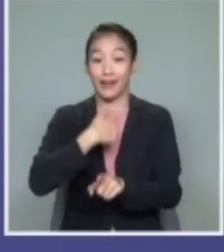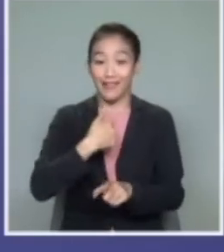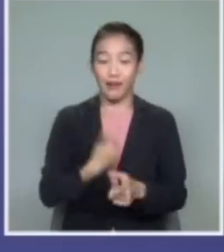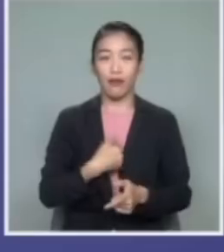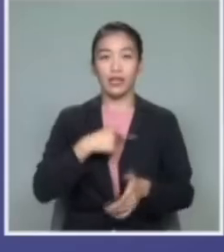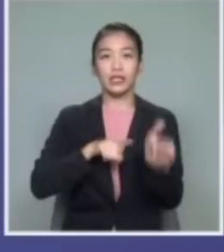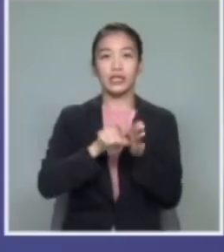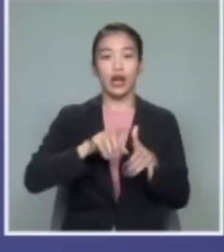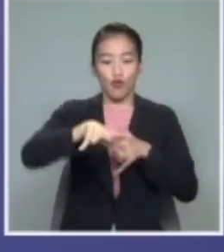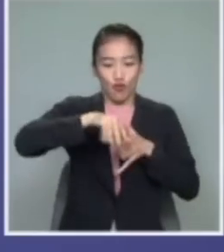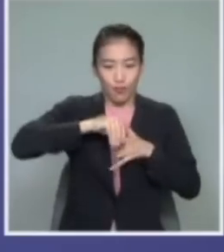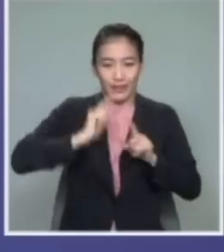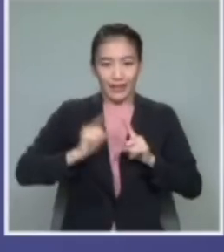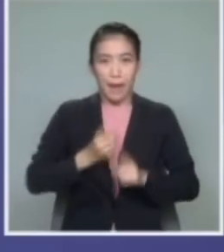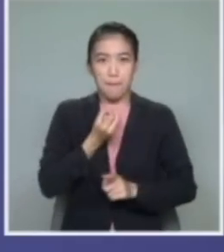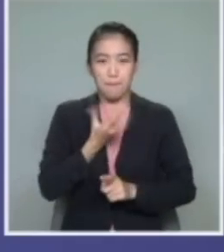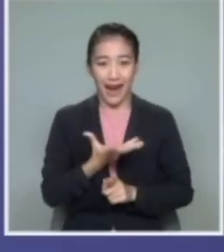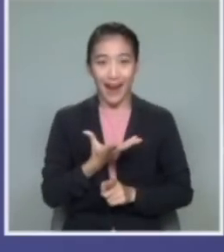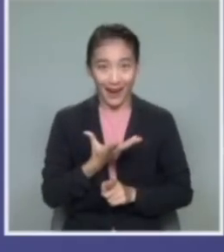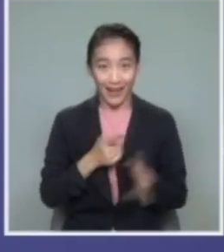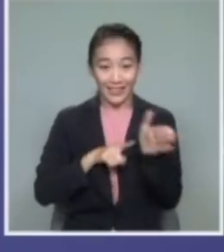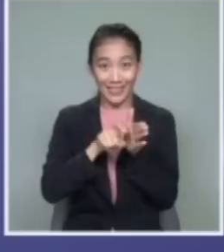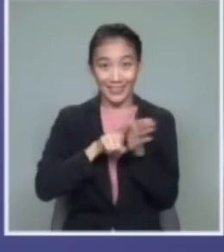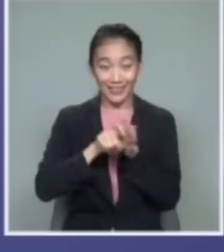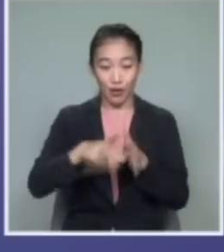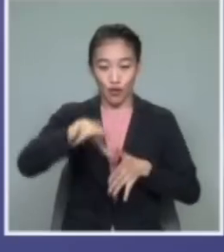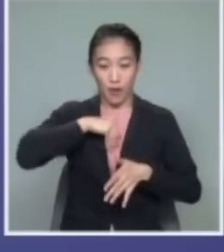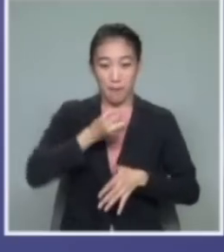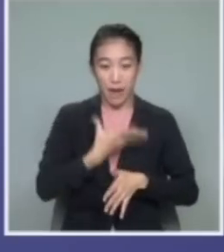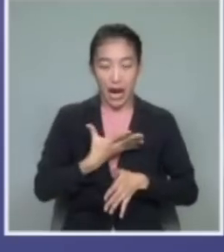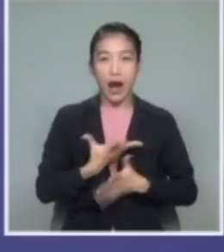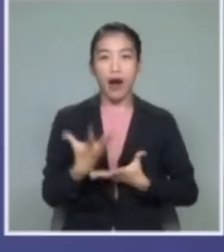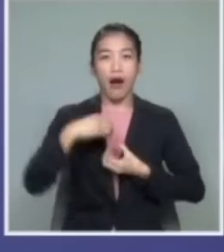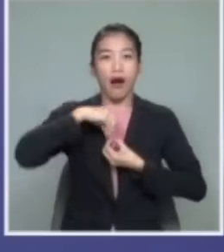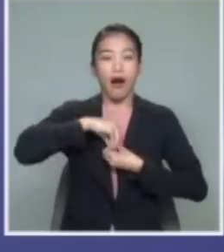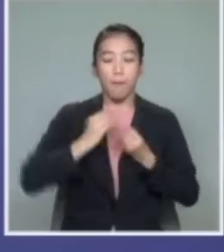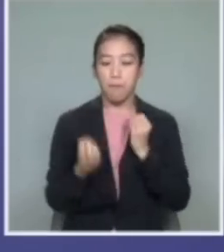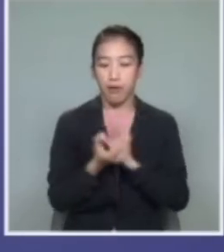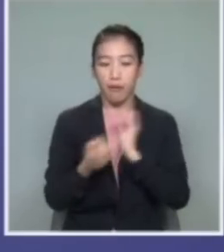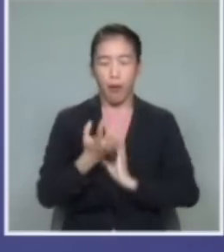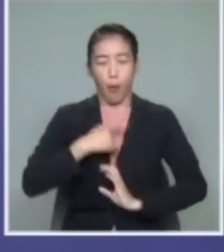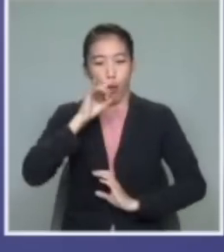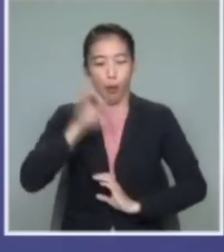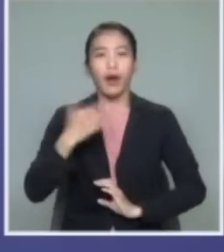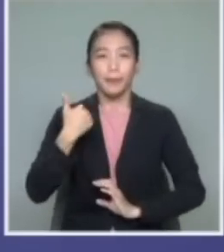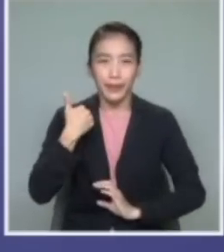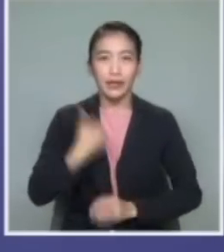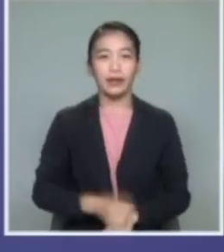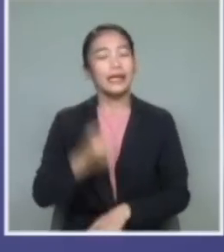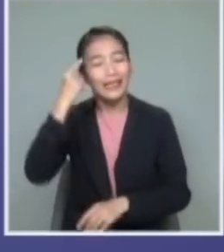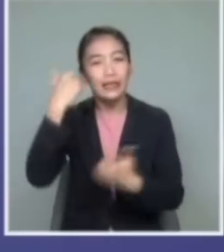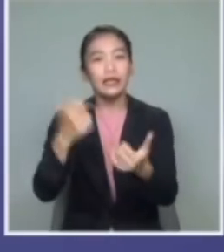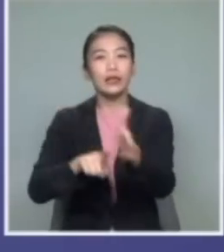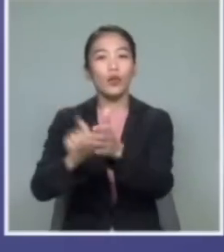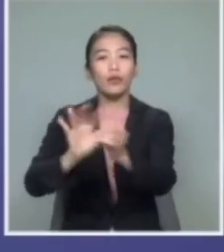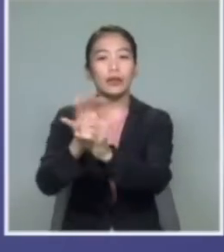าณมากในวันที่เรารับเชื้อเนี่ยเราอาจจะมีอาการรุนแรงของโรคได้แต่กับโรคเนี่ยนะครับผมเข้าใจว่าจนถึงตอนนี้ก็ยังไม่มีใครยื